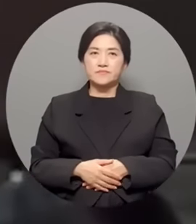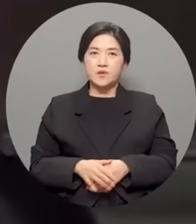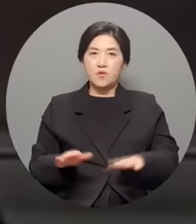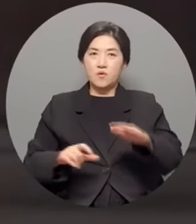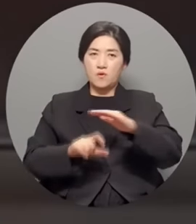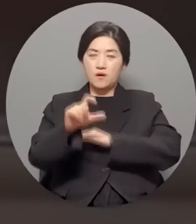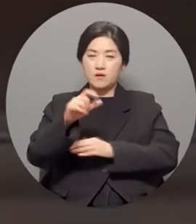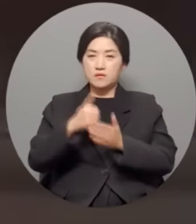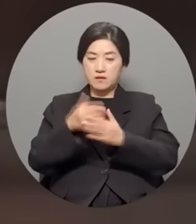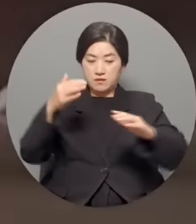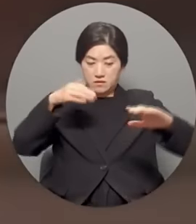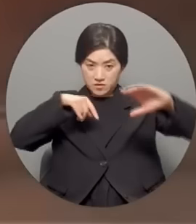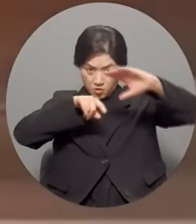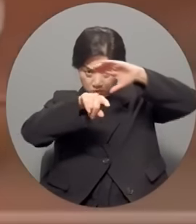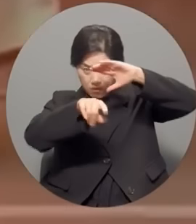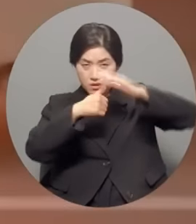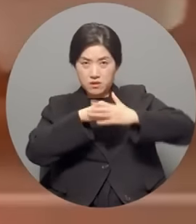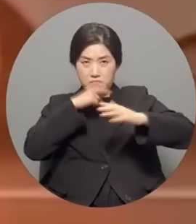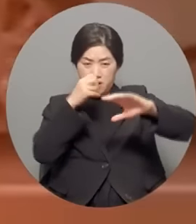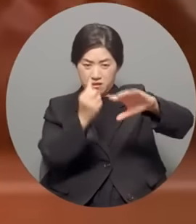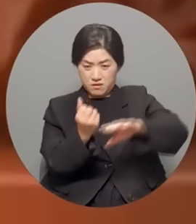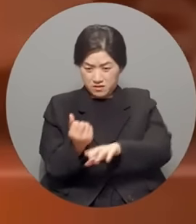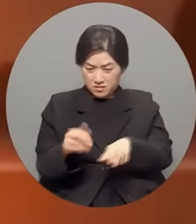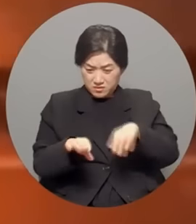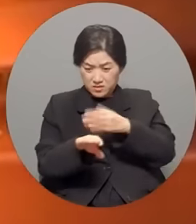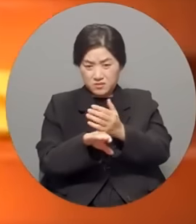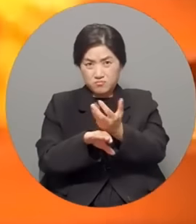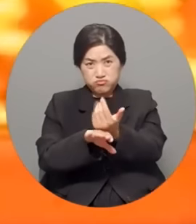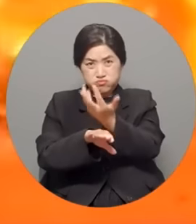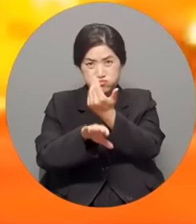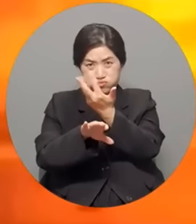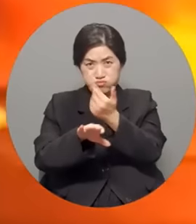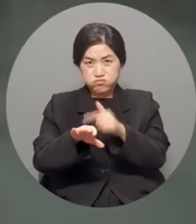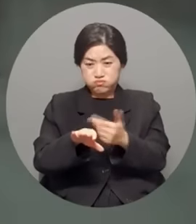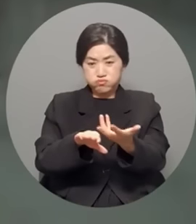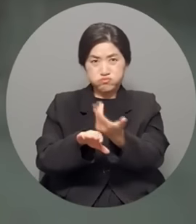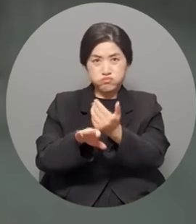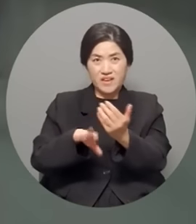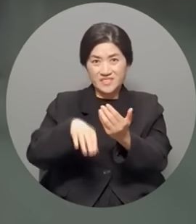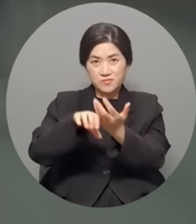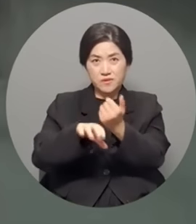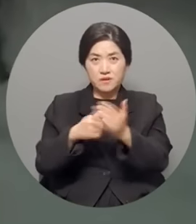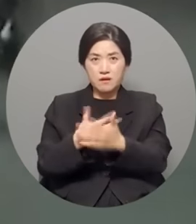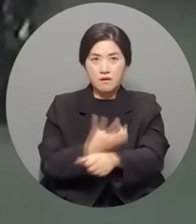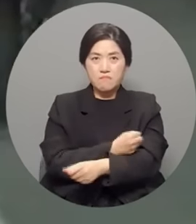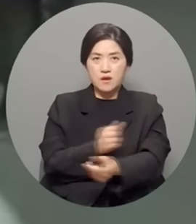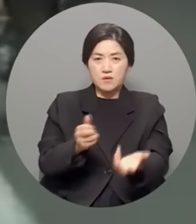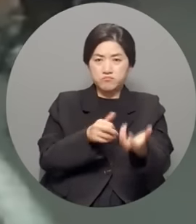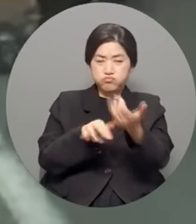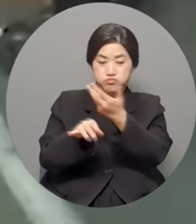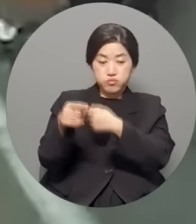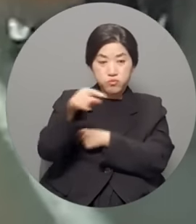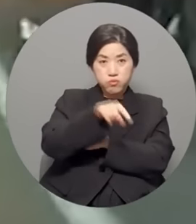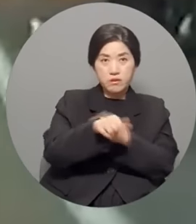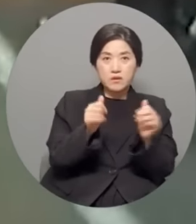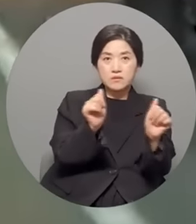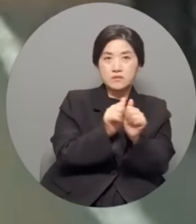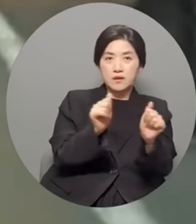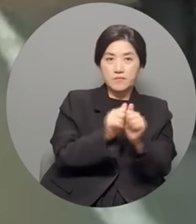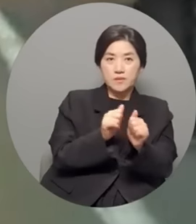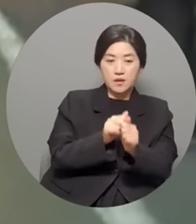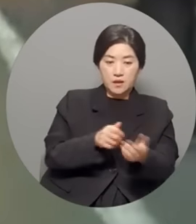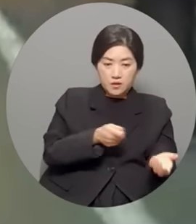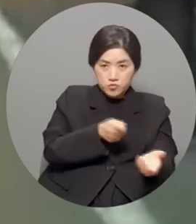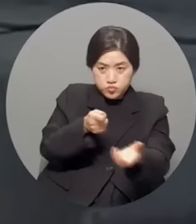오늘 오전 터널 안에 시뻘건 불길에 휩싸인 SUV가 멈춰 서 있습니다. 맹렬하게 타오르는 화염 옆에서 한 남성이